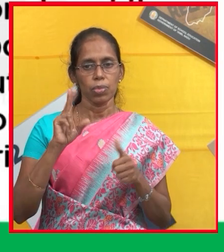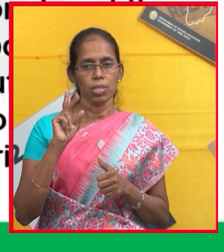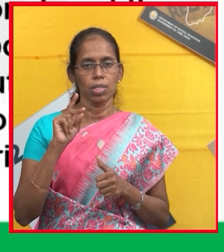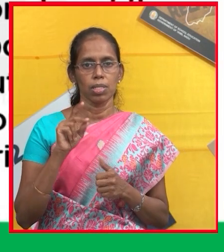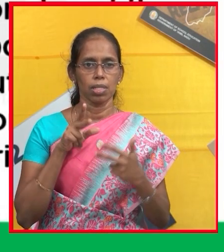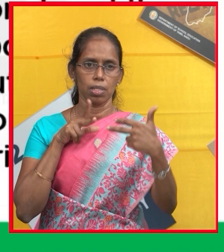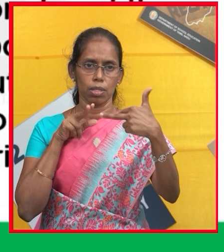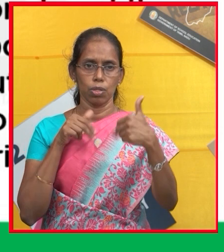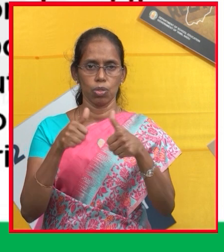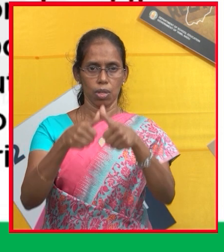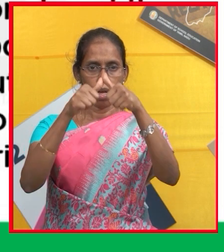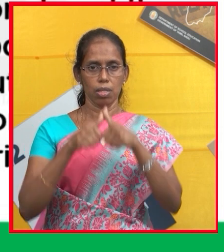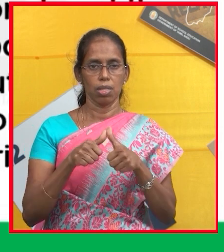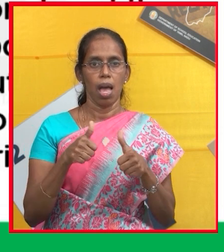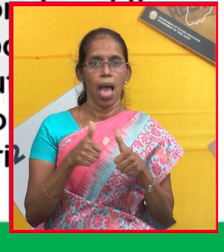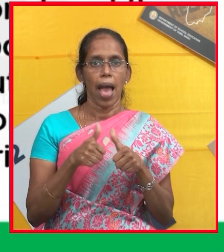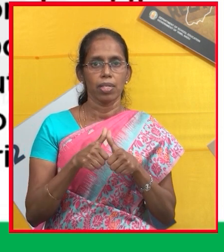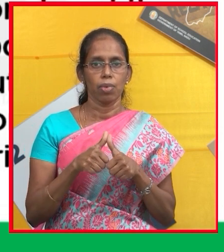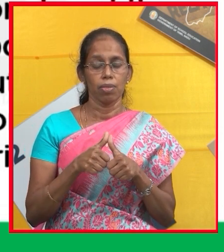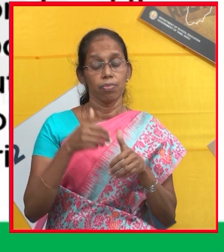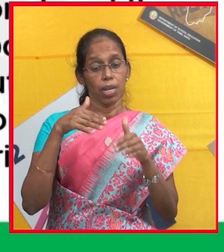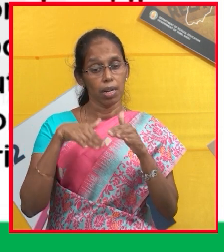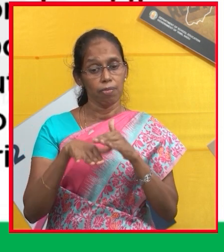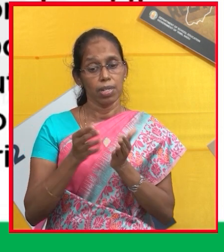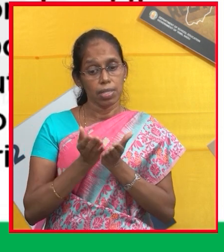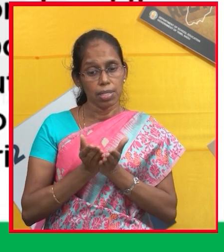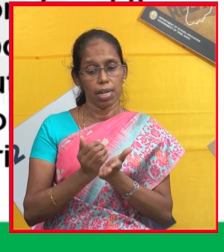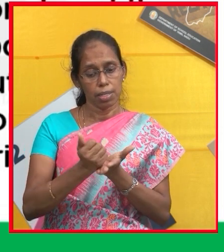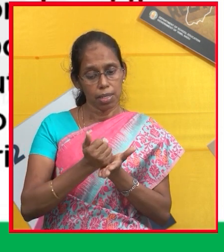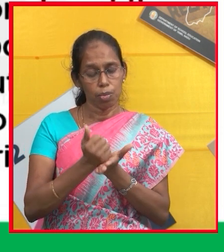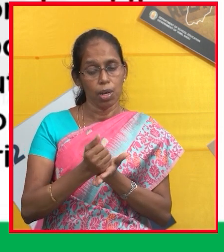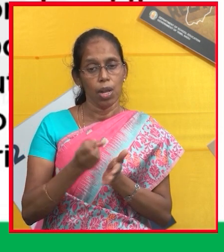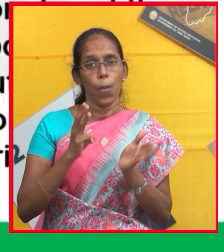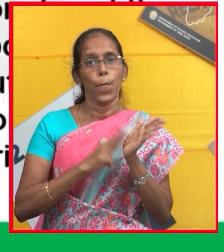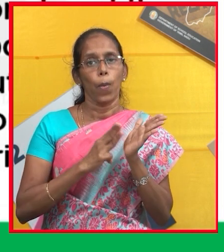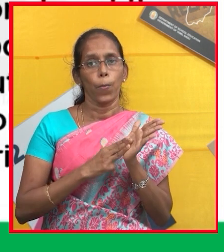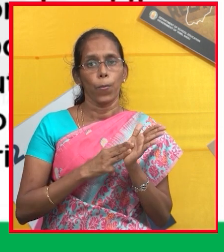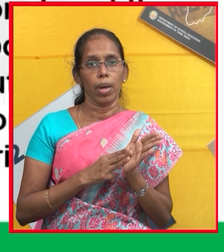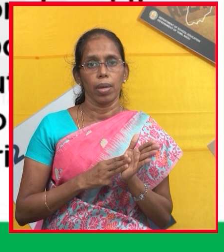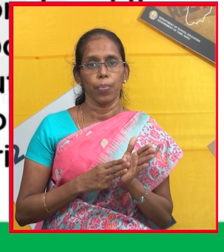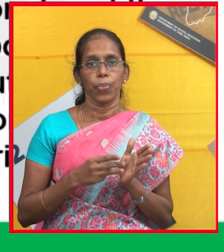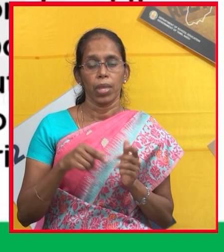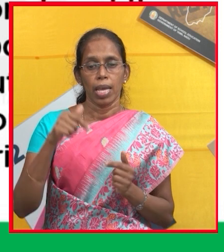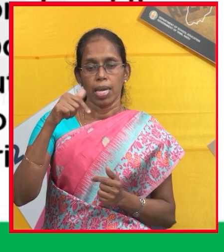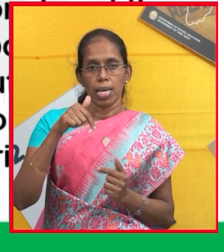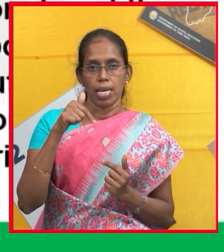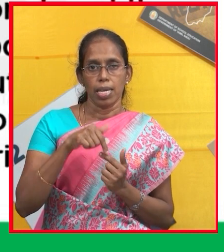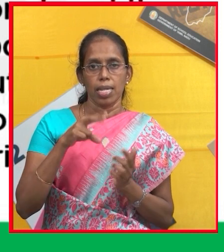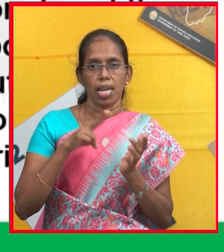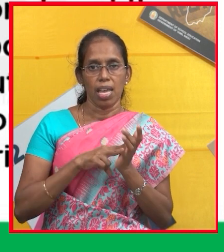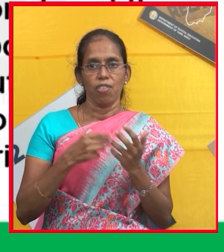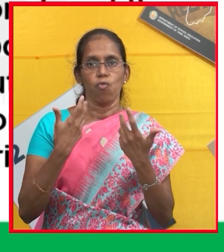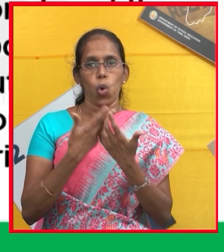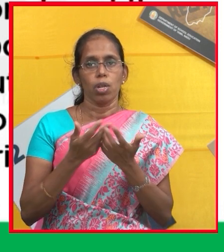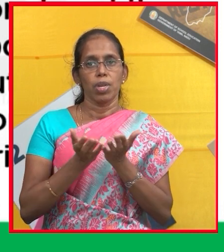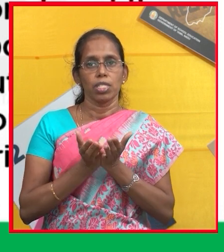ஐஸ்வர்யா. We underwent our basic sail training courses in Mumbai at the Indian Naval Watermanship